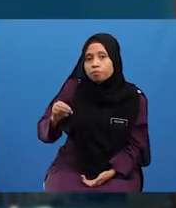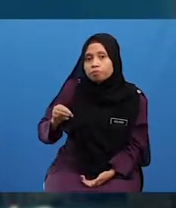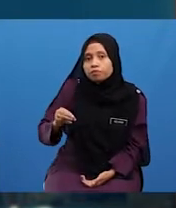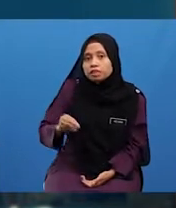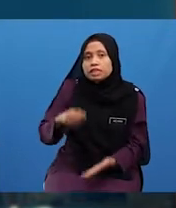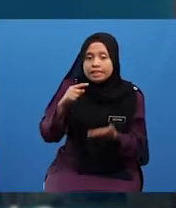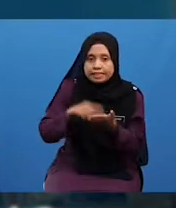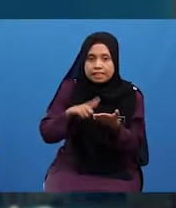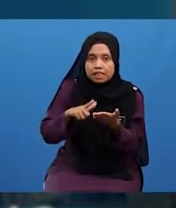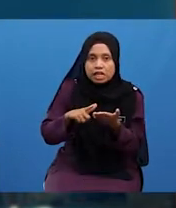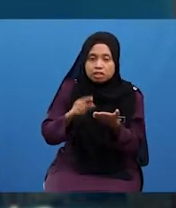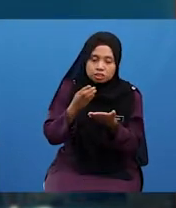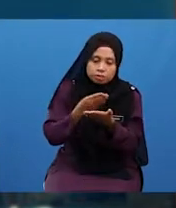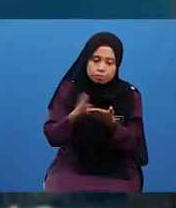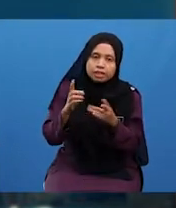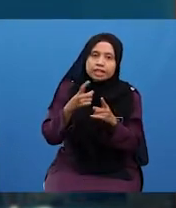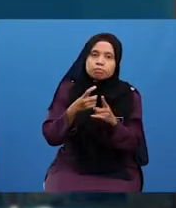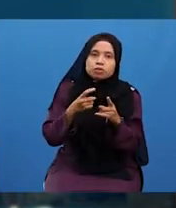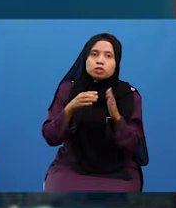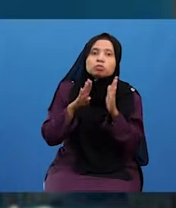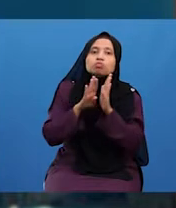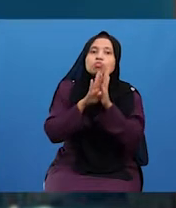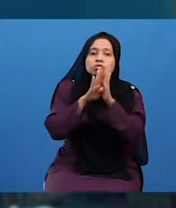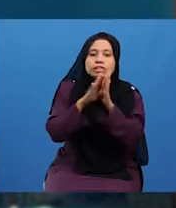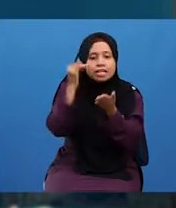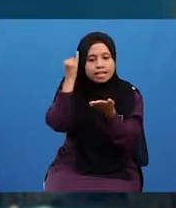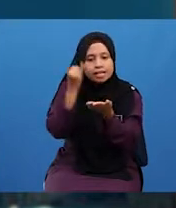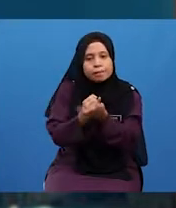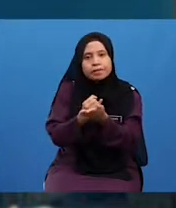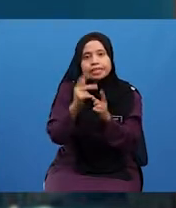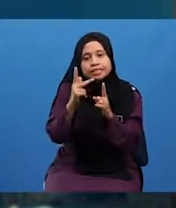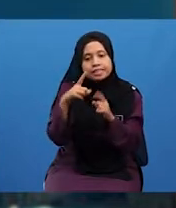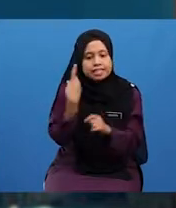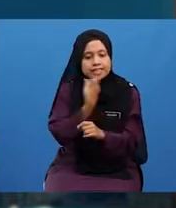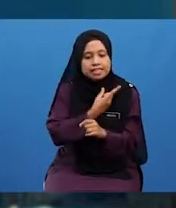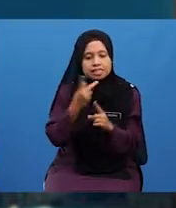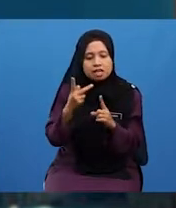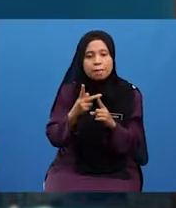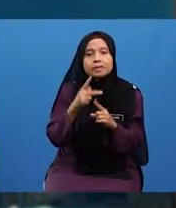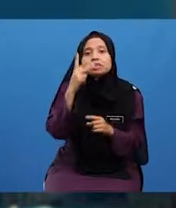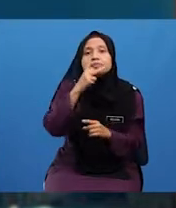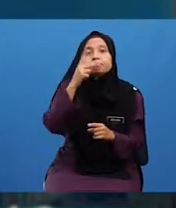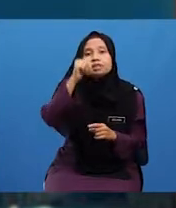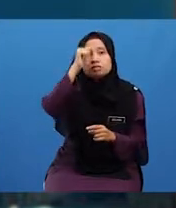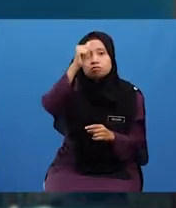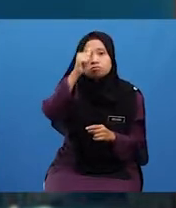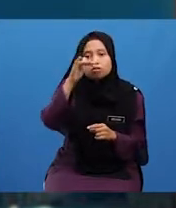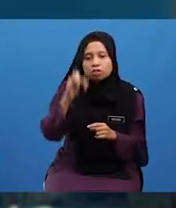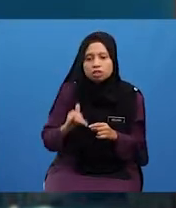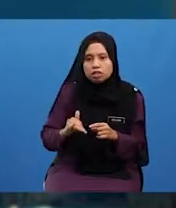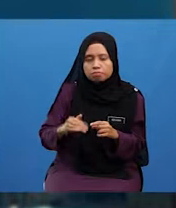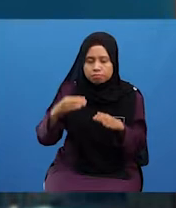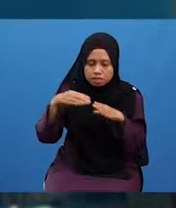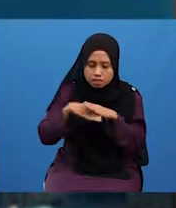Murid-murid, inilah sebahagian daripada bukti keimanan kita kepada perintah Allah SWT